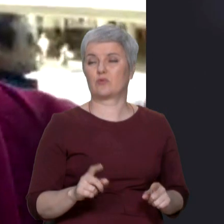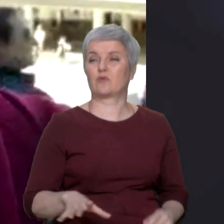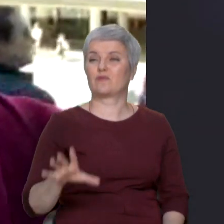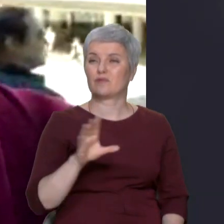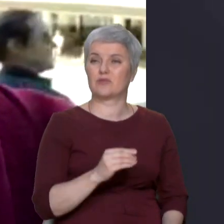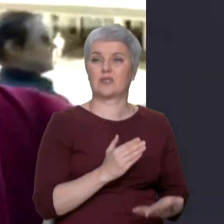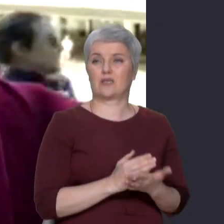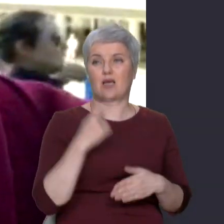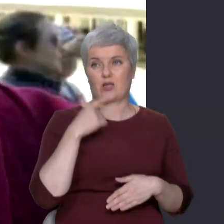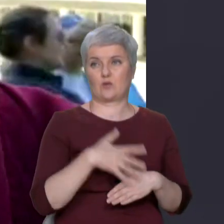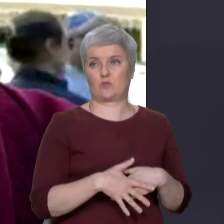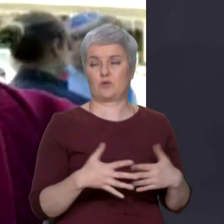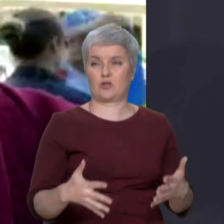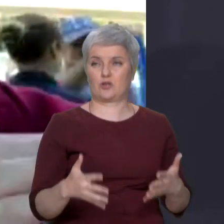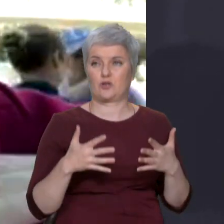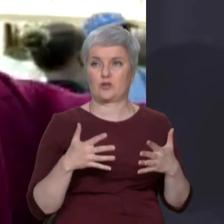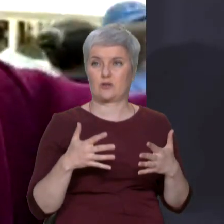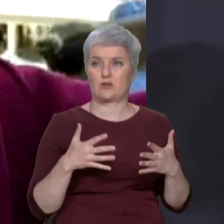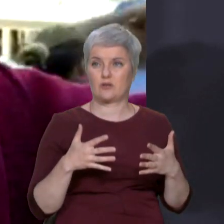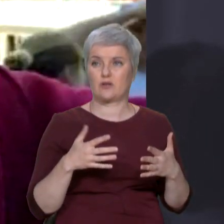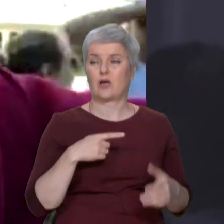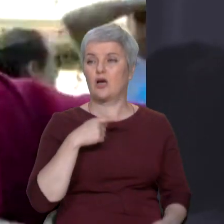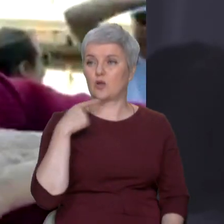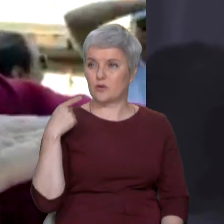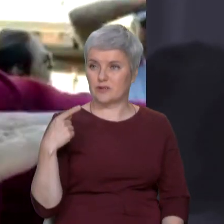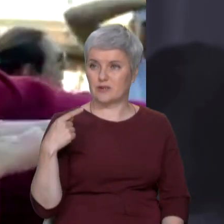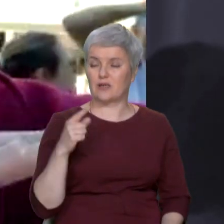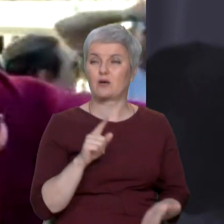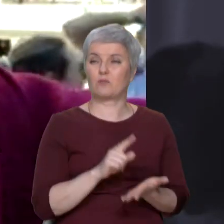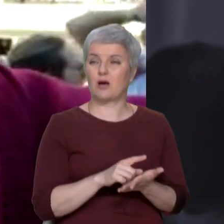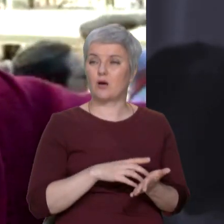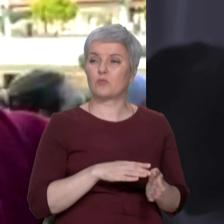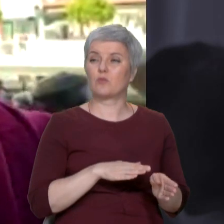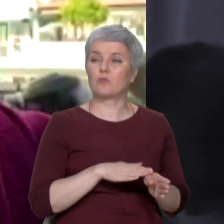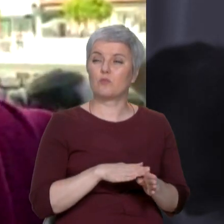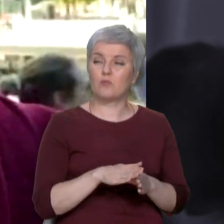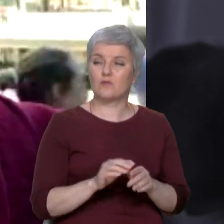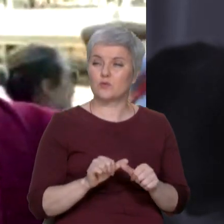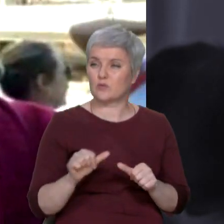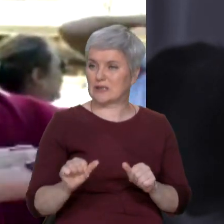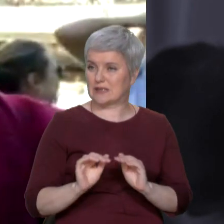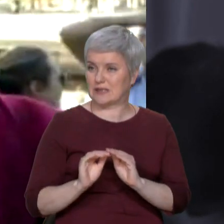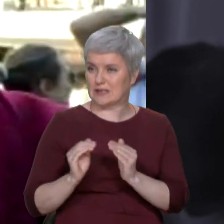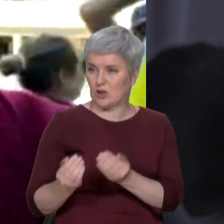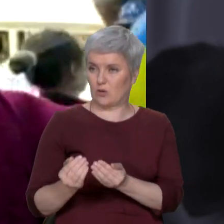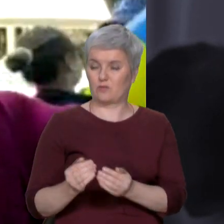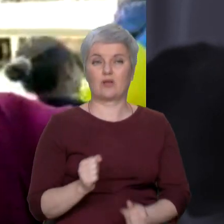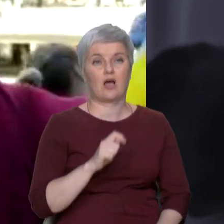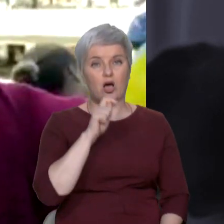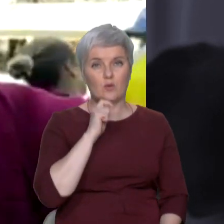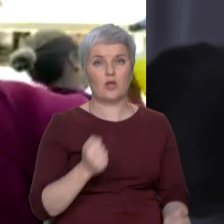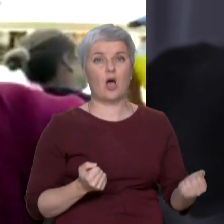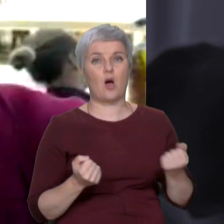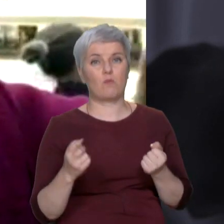є розуміння чітке, що Росія має бути повністю ізольована, і Україна бореться